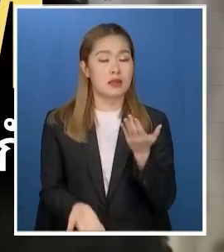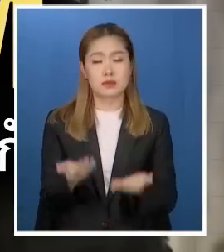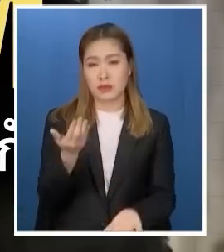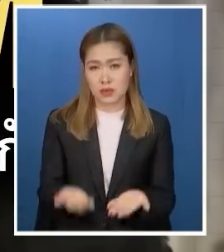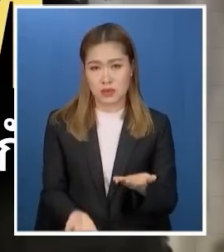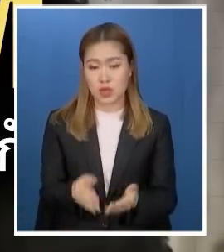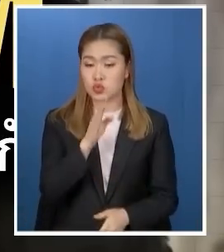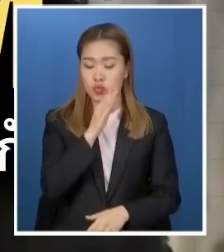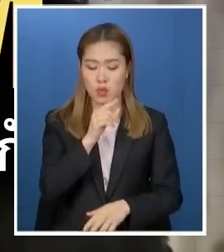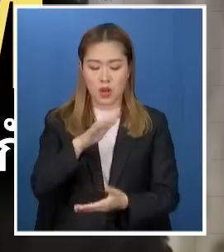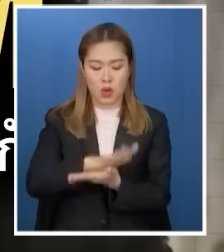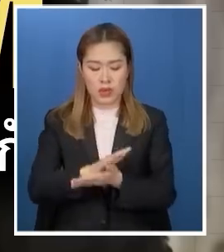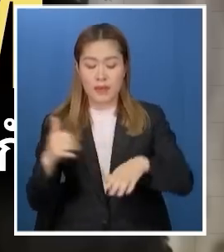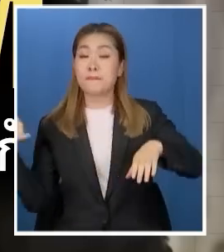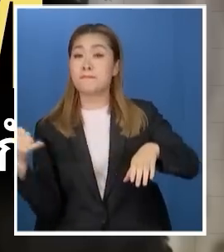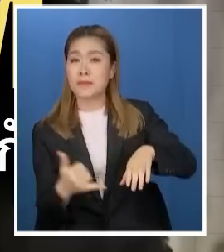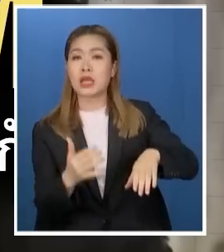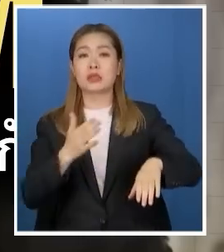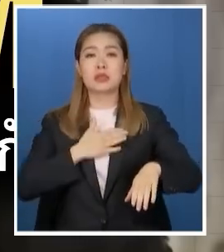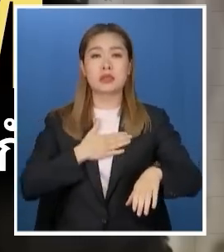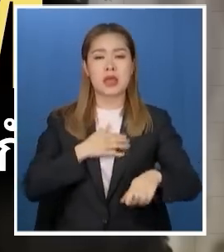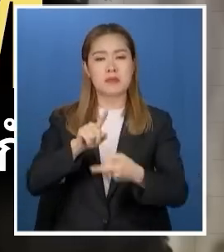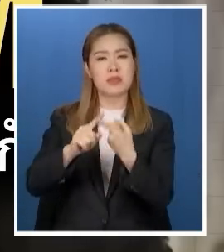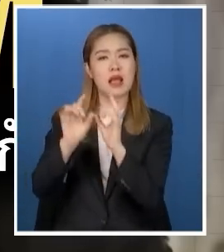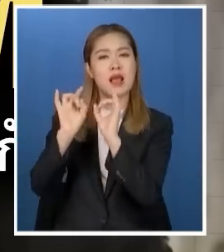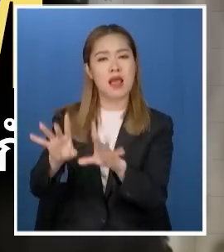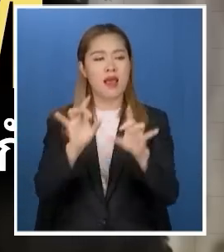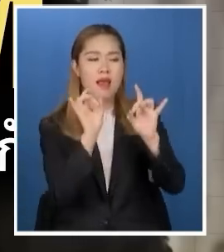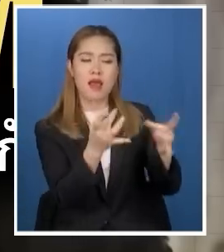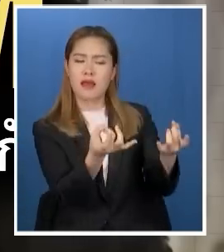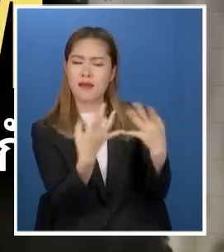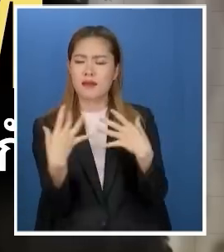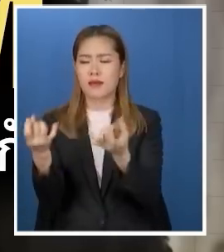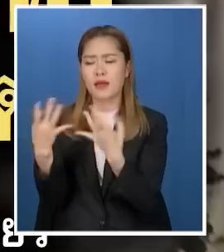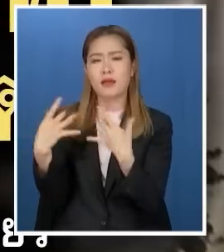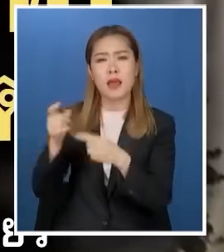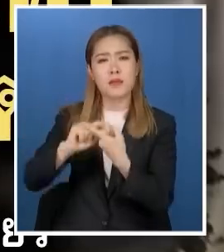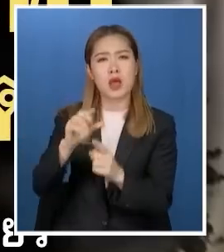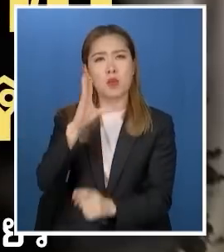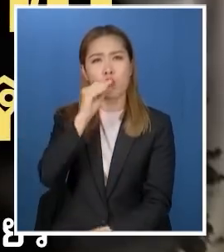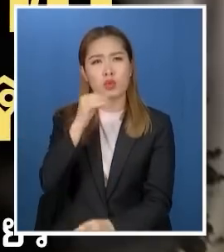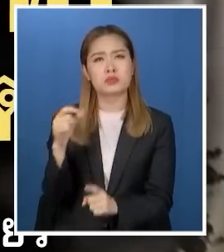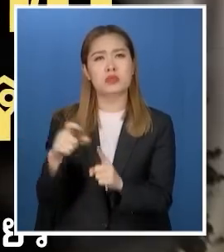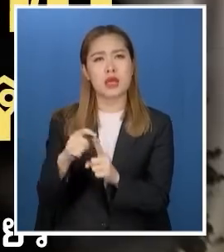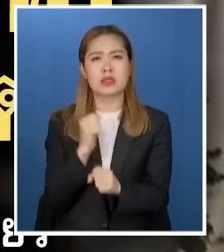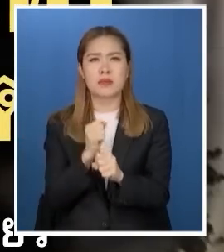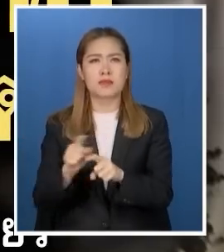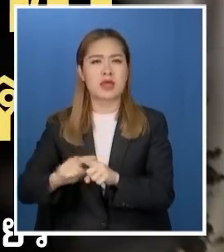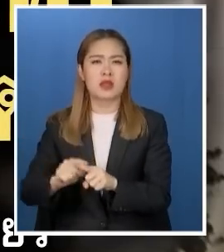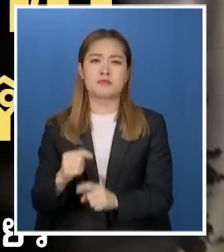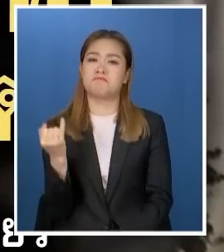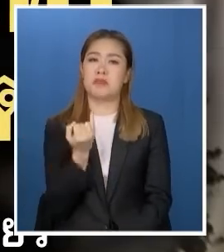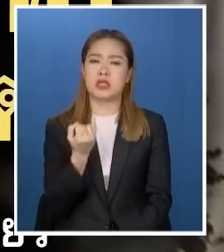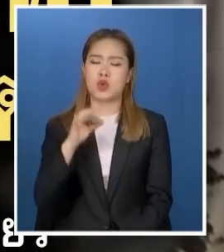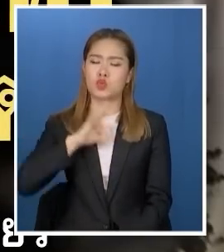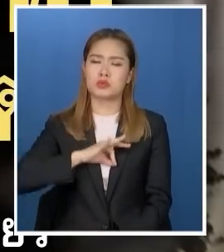ต่เวลาไปโรงเรียนหนูก็โดนเพื่อนบูลลี่โดนเพื่อนทั้งคำพูดทั้งการกระทำ